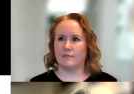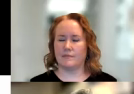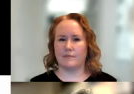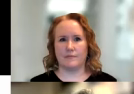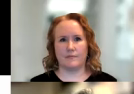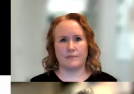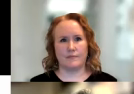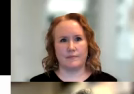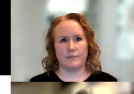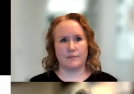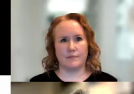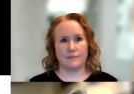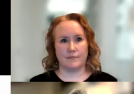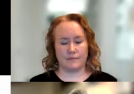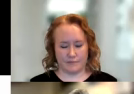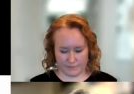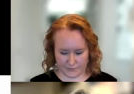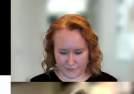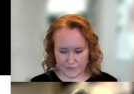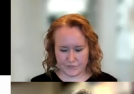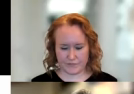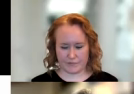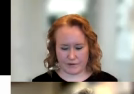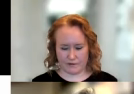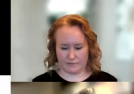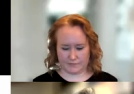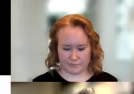jo samkjørt med nasjonal transportplan,